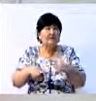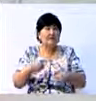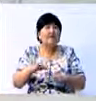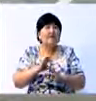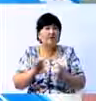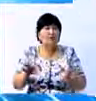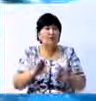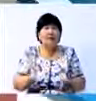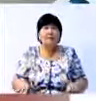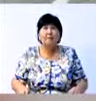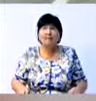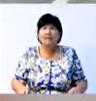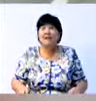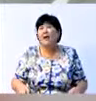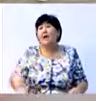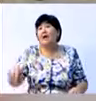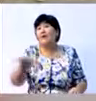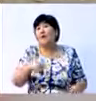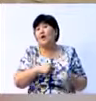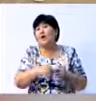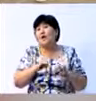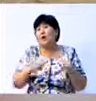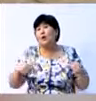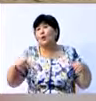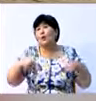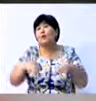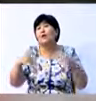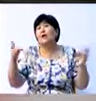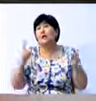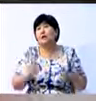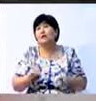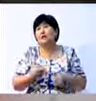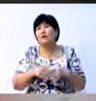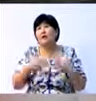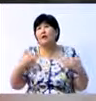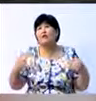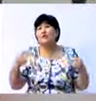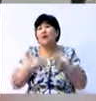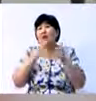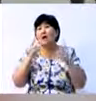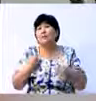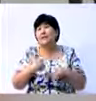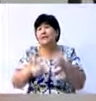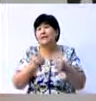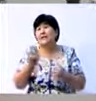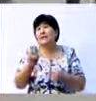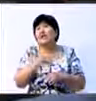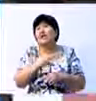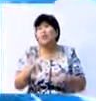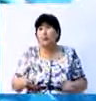выпуске. В регионе отмечен рост ДТП. Об основных причинах высокой аварийности через несколько минут.